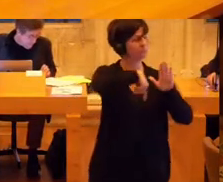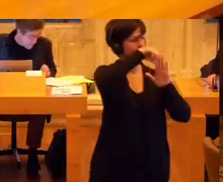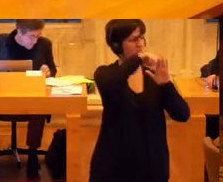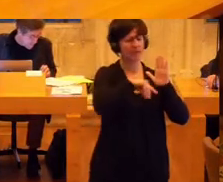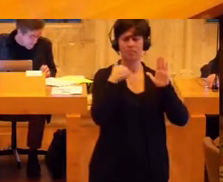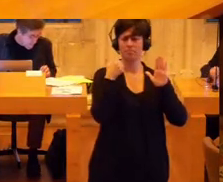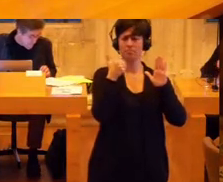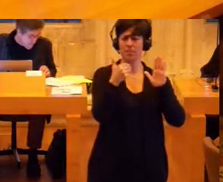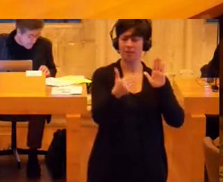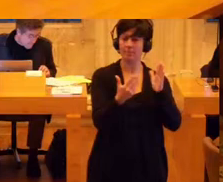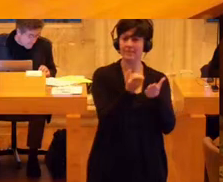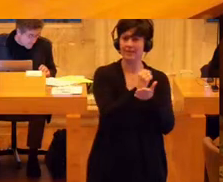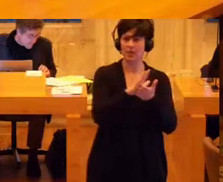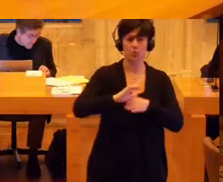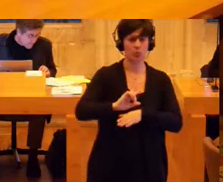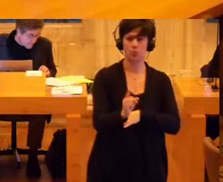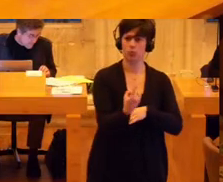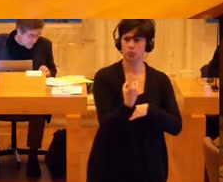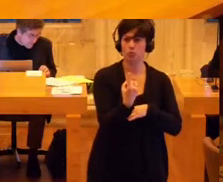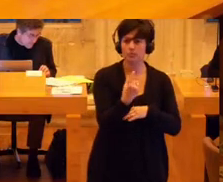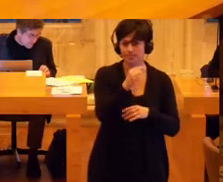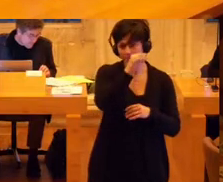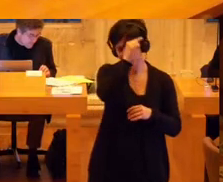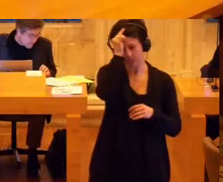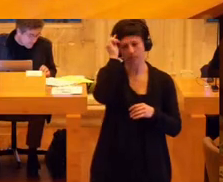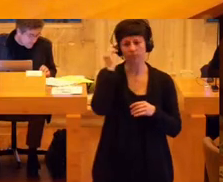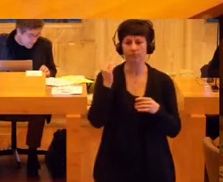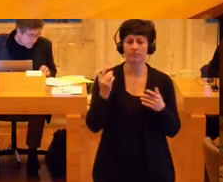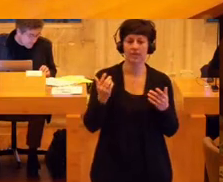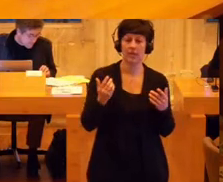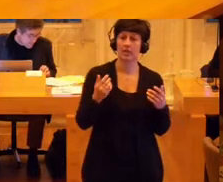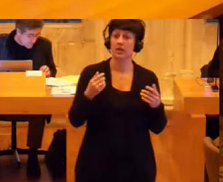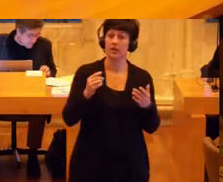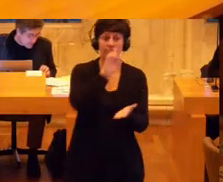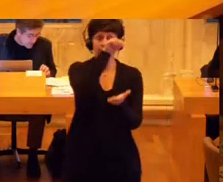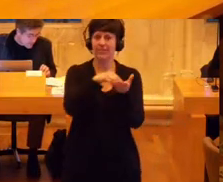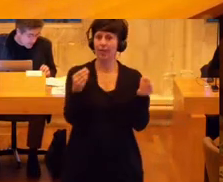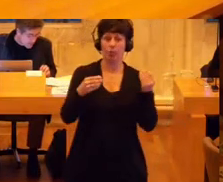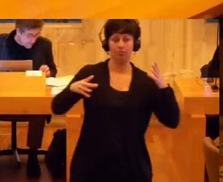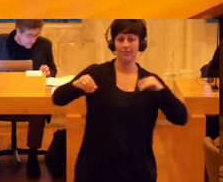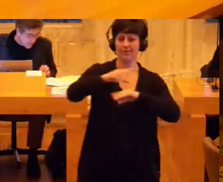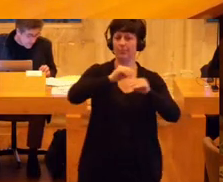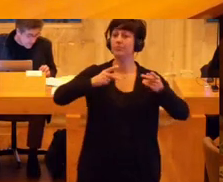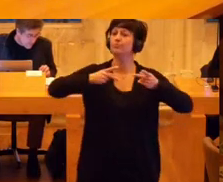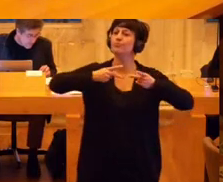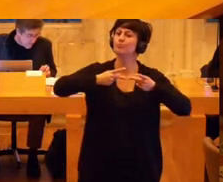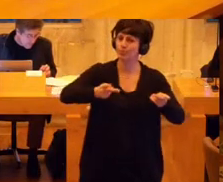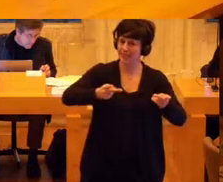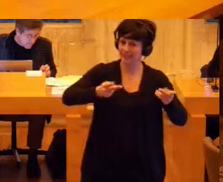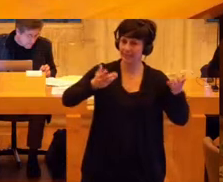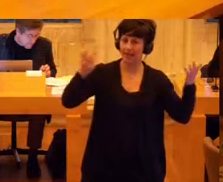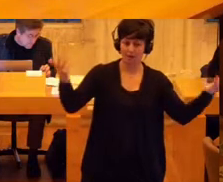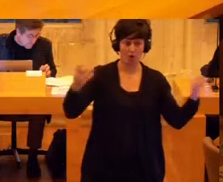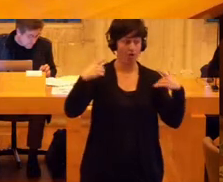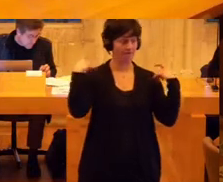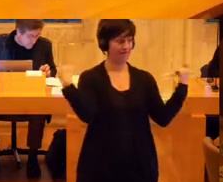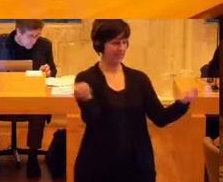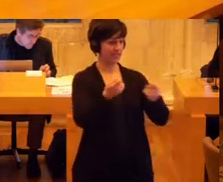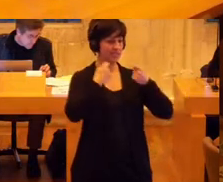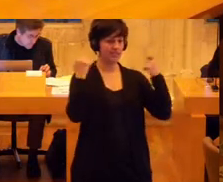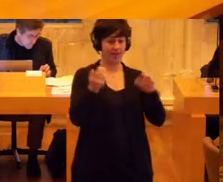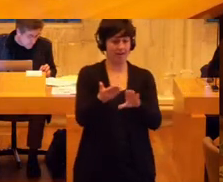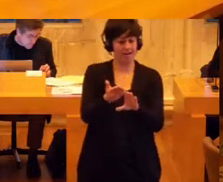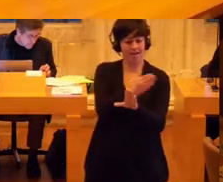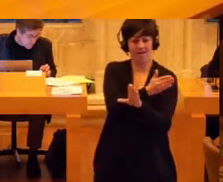évidemment la gratuité pour toutes ces représentations dans l'espace public. Ce festival est